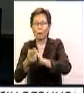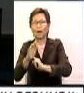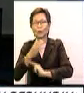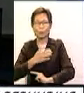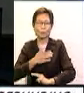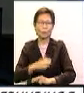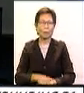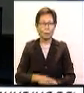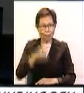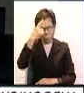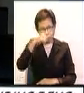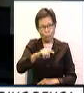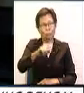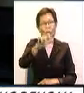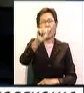Untuk